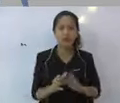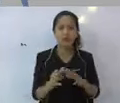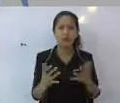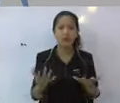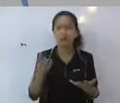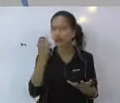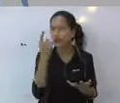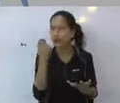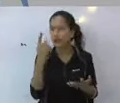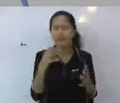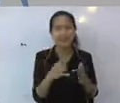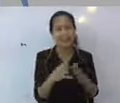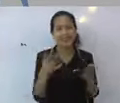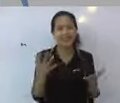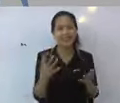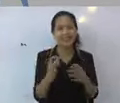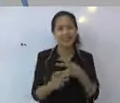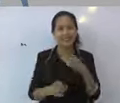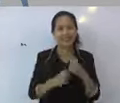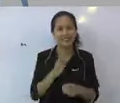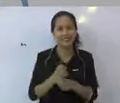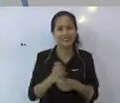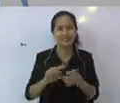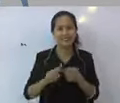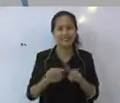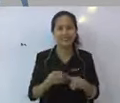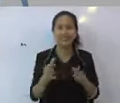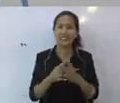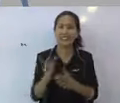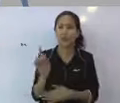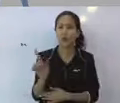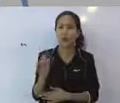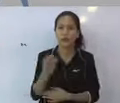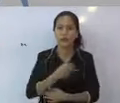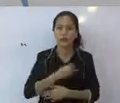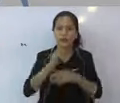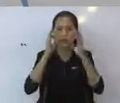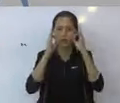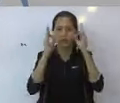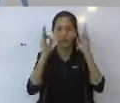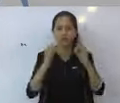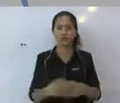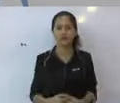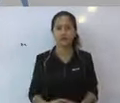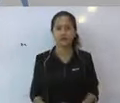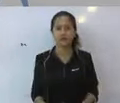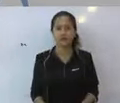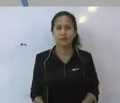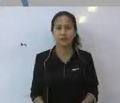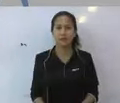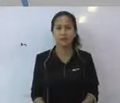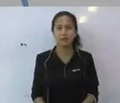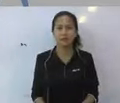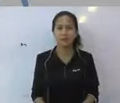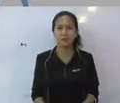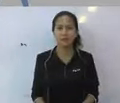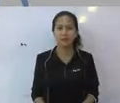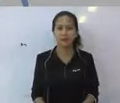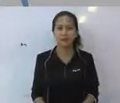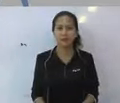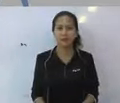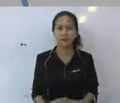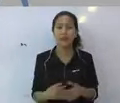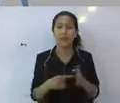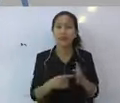environment friendly. Yun yung ating focus doon. A flexitarian diet is likely a good choice for a